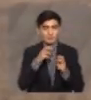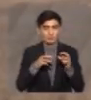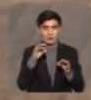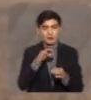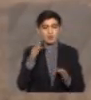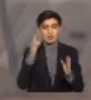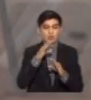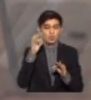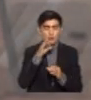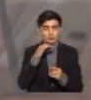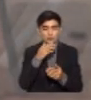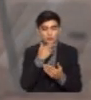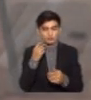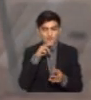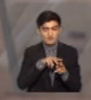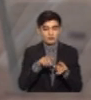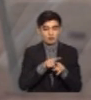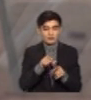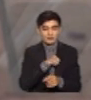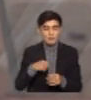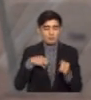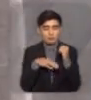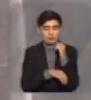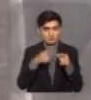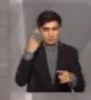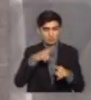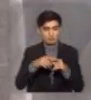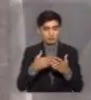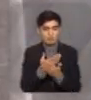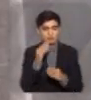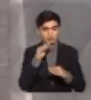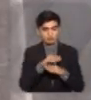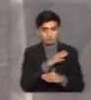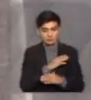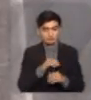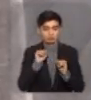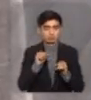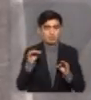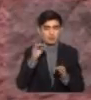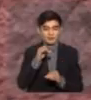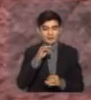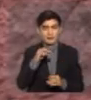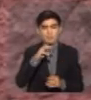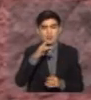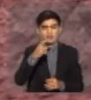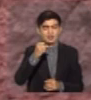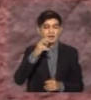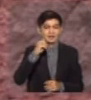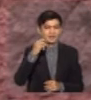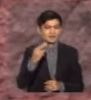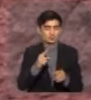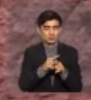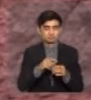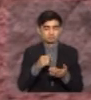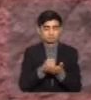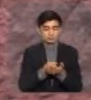экологияға зиян тигізбес үшін ең соңғы технология бойынша қорғаныс құралдары қолданылады дейді. Дегенмен марганец өндіруге барлық